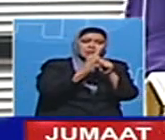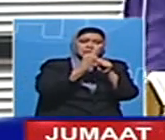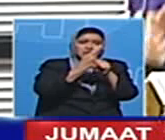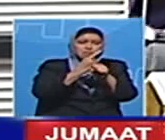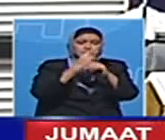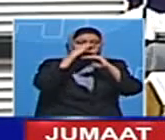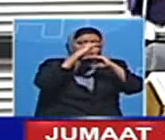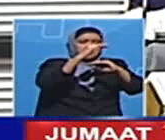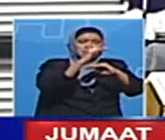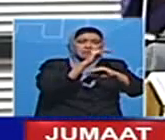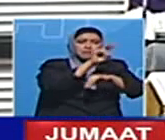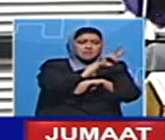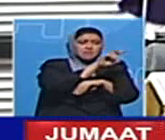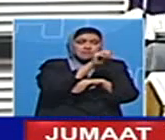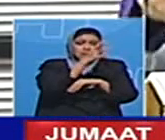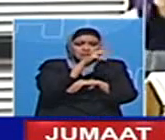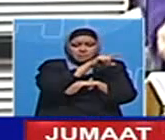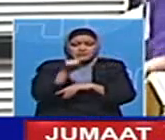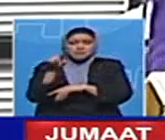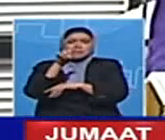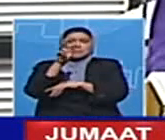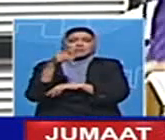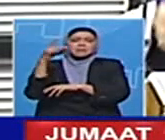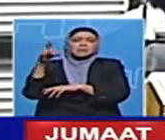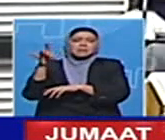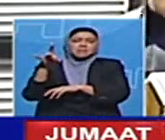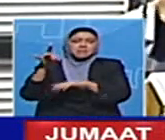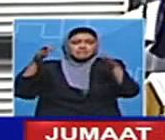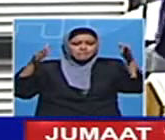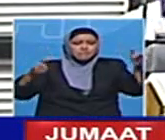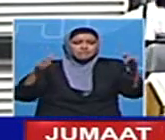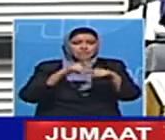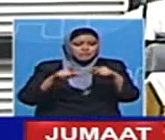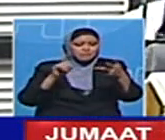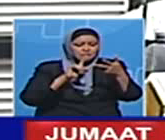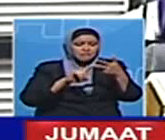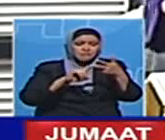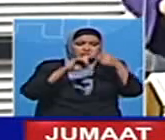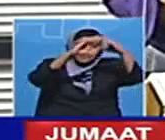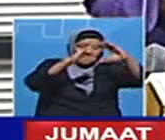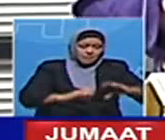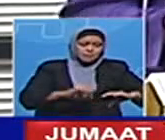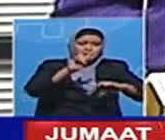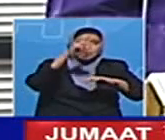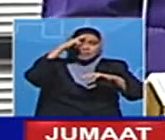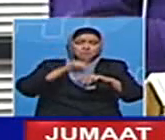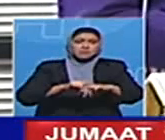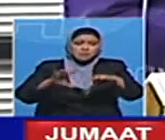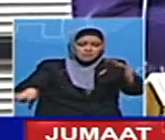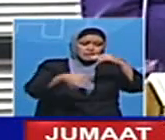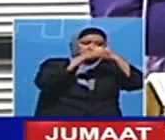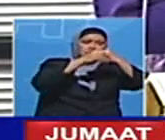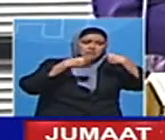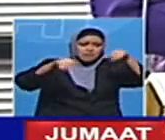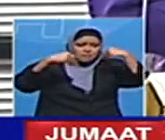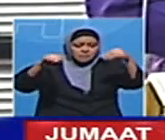2016 hingga tahun taksiran 2018 Langkah kedua dalam mempergiatkan pasaran modal pula